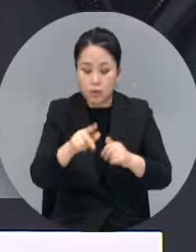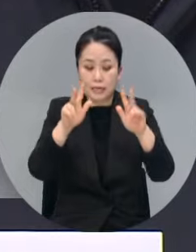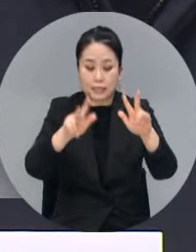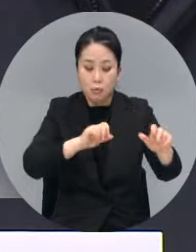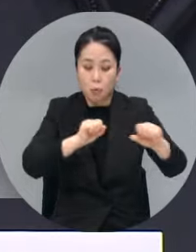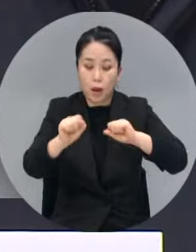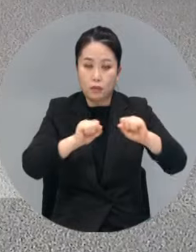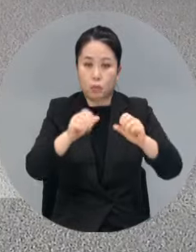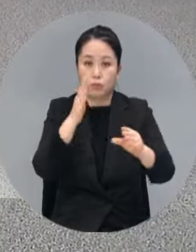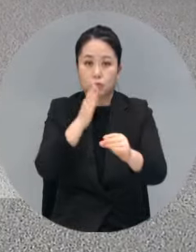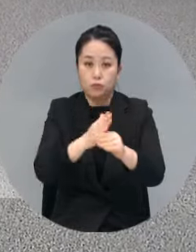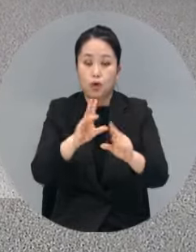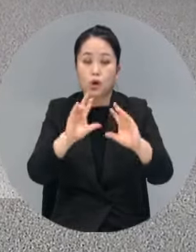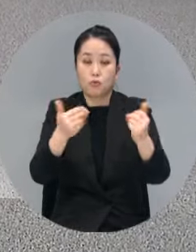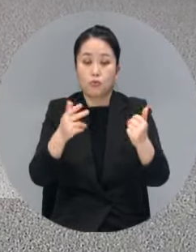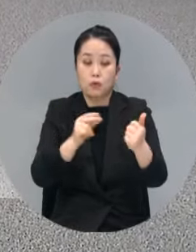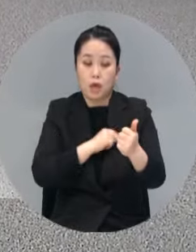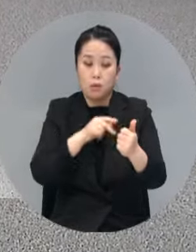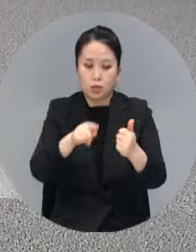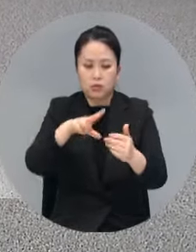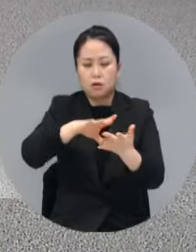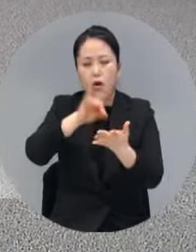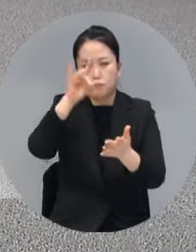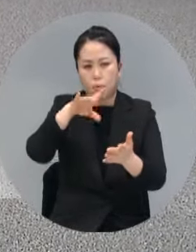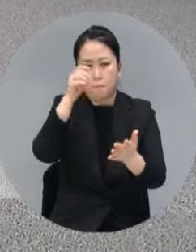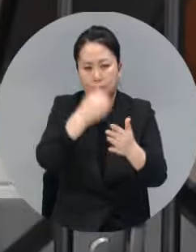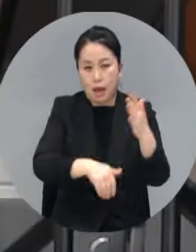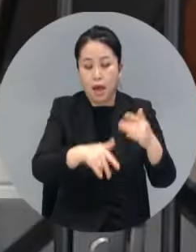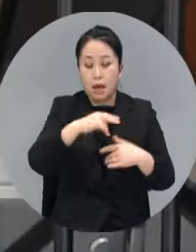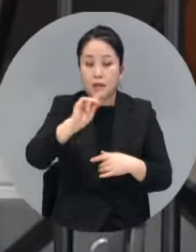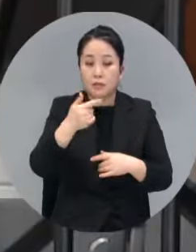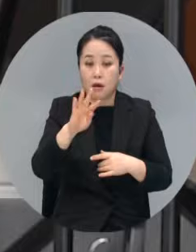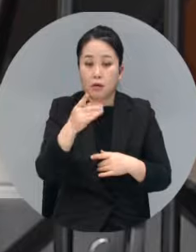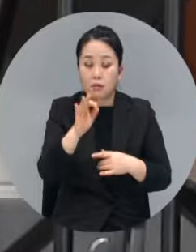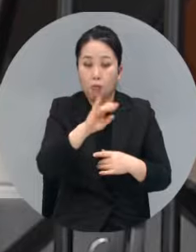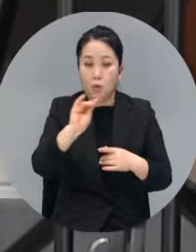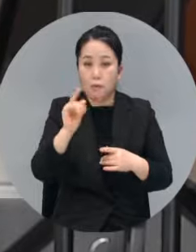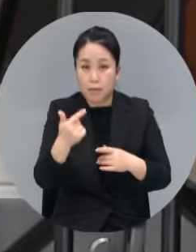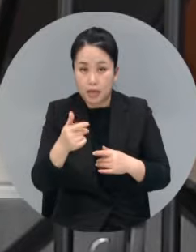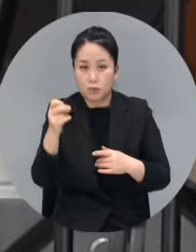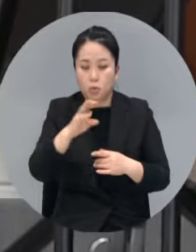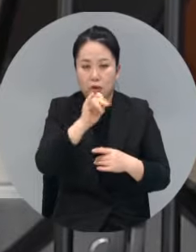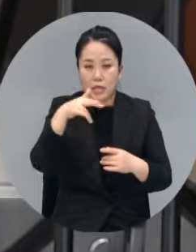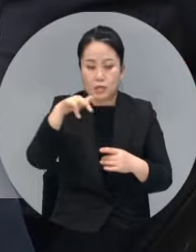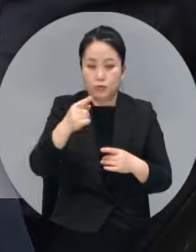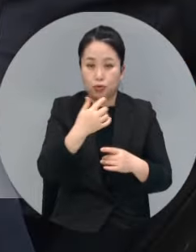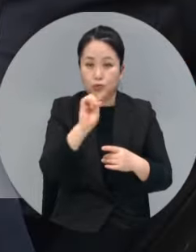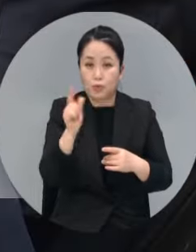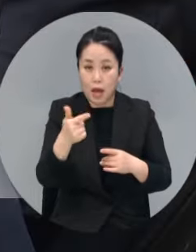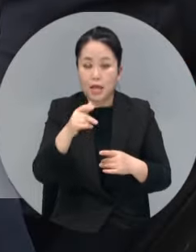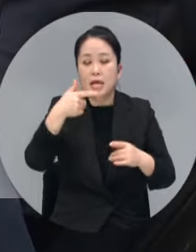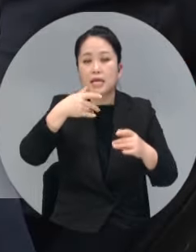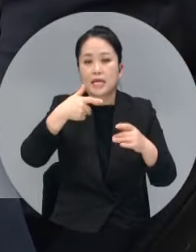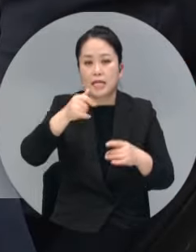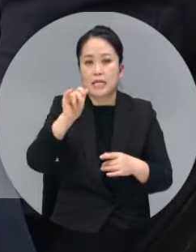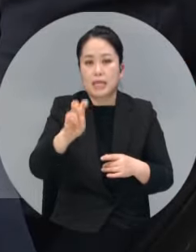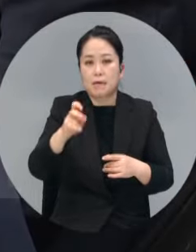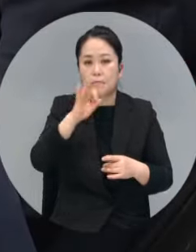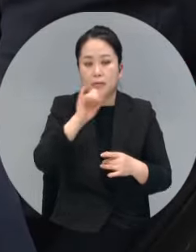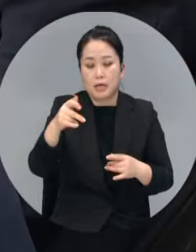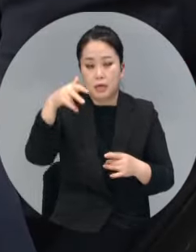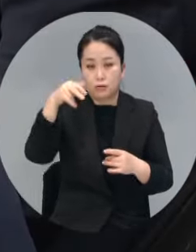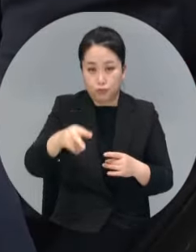처음으로 공천에서 배제됐고 전봉민, 이주환, 김희곤 의원에 이어 네 번째 공천 탈락자가